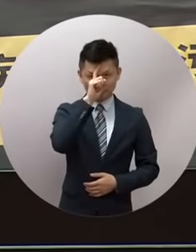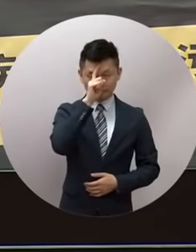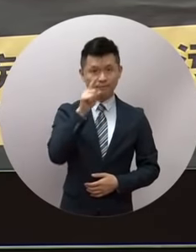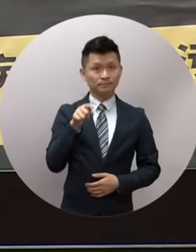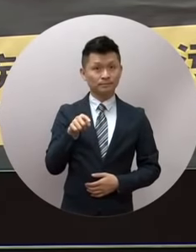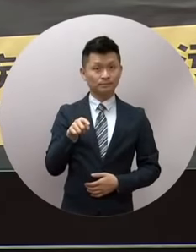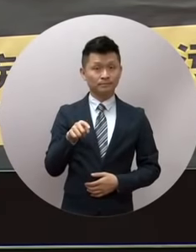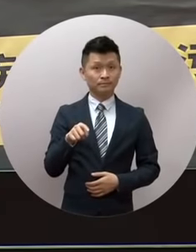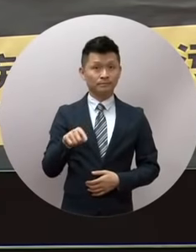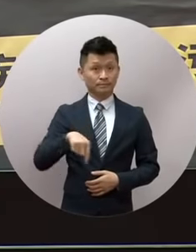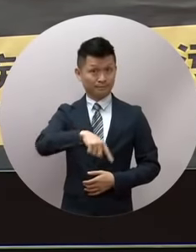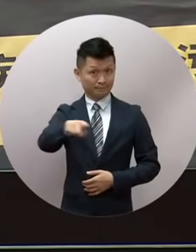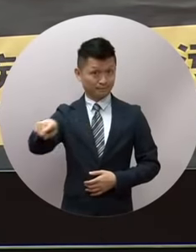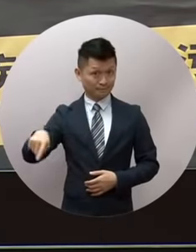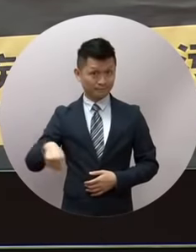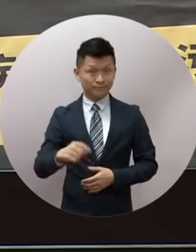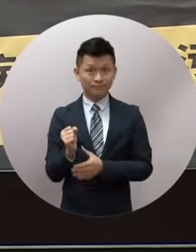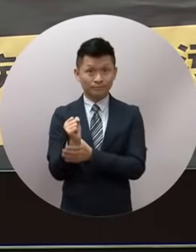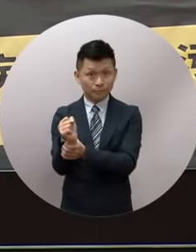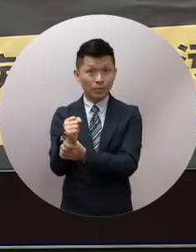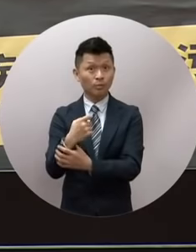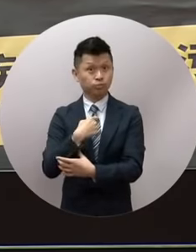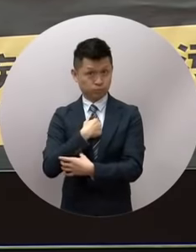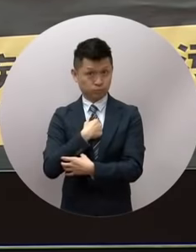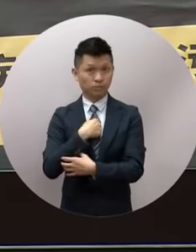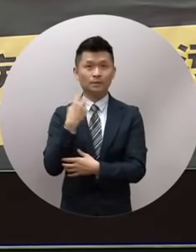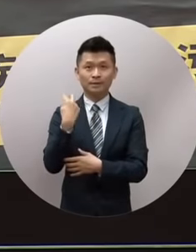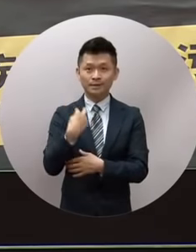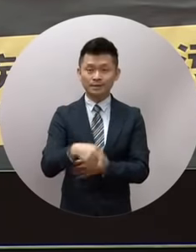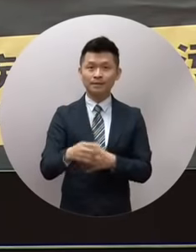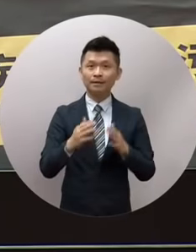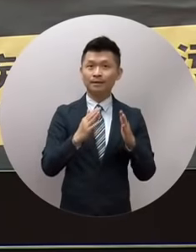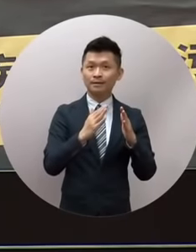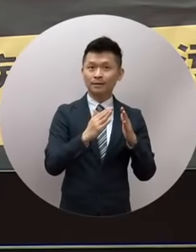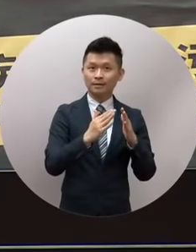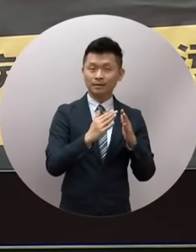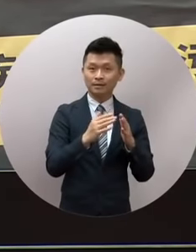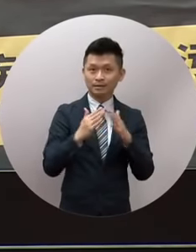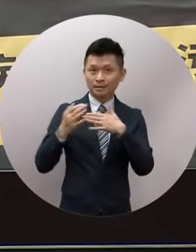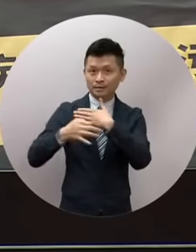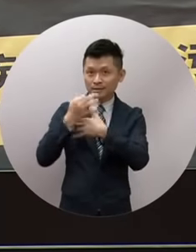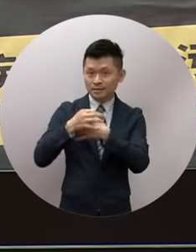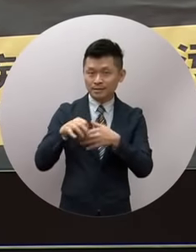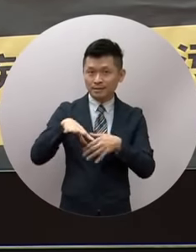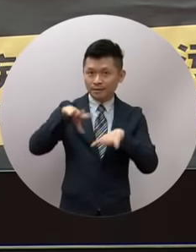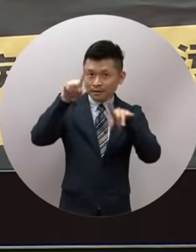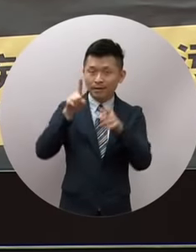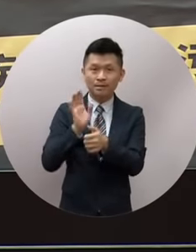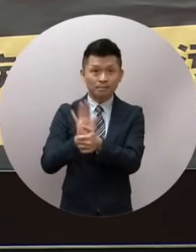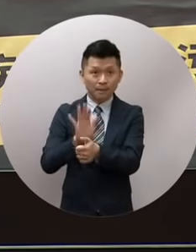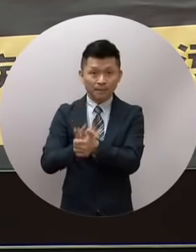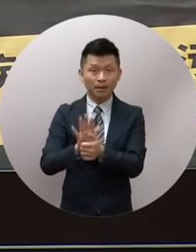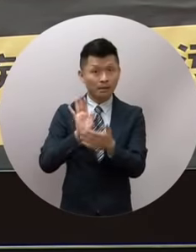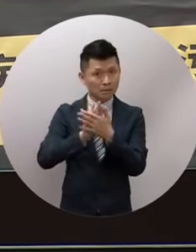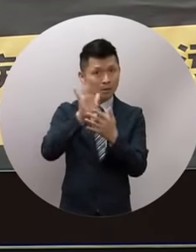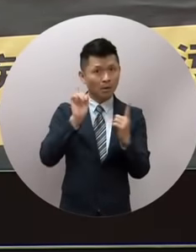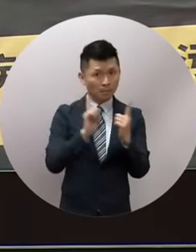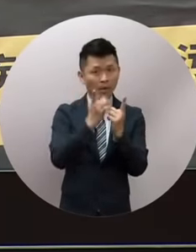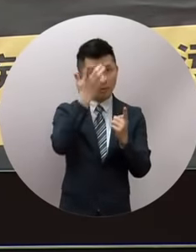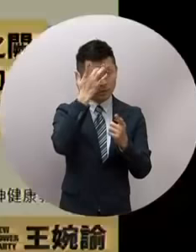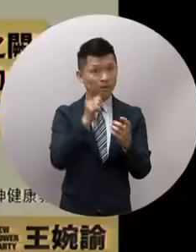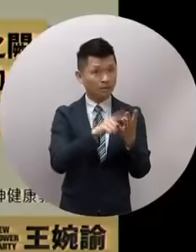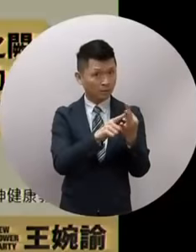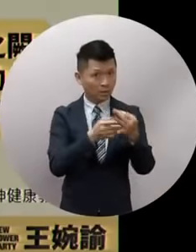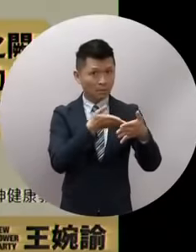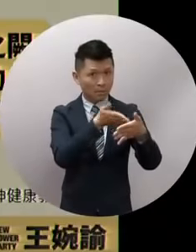分除了支持给这些人给予支持之外，我们也给予家属在前期有一些协助，让他们知道他们未来会面对什么样的困境，